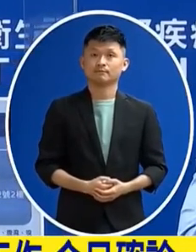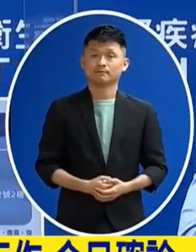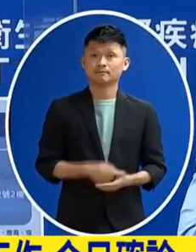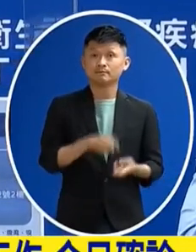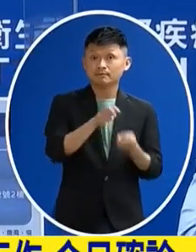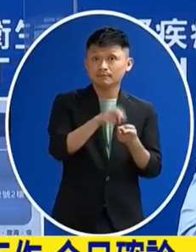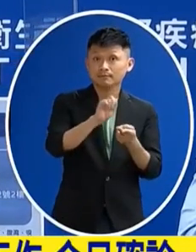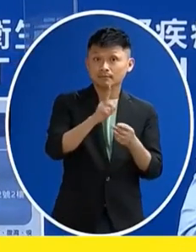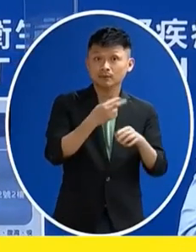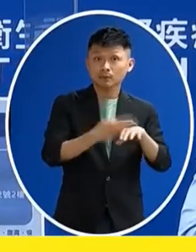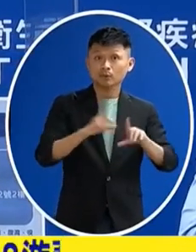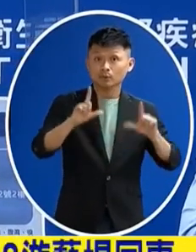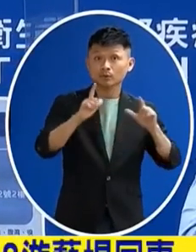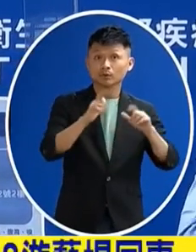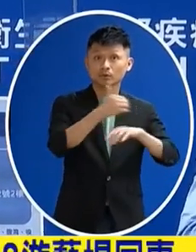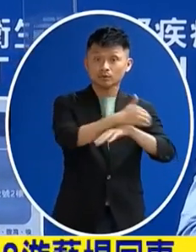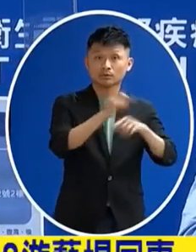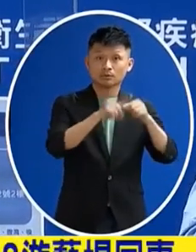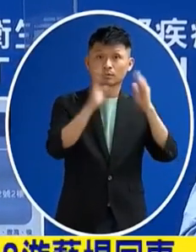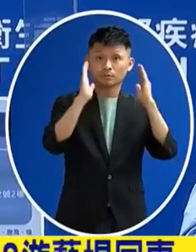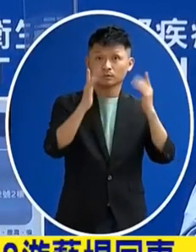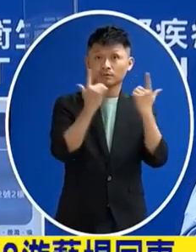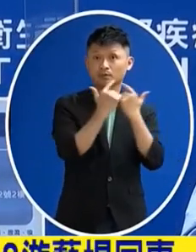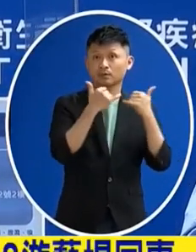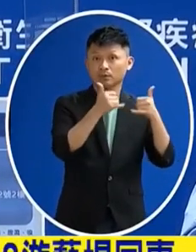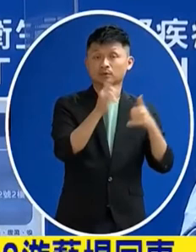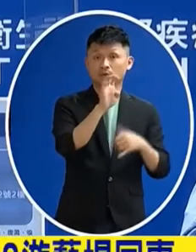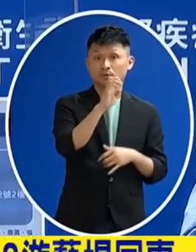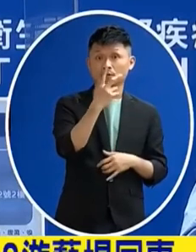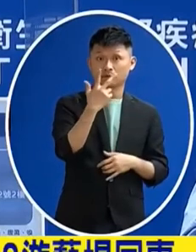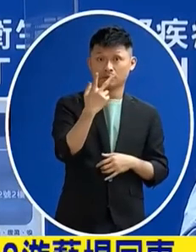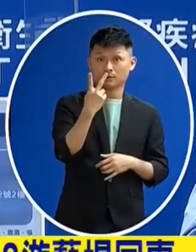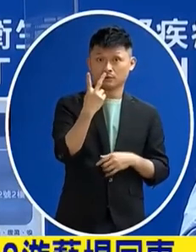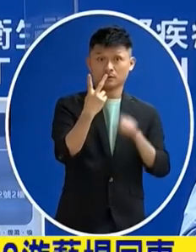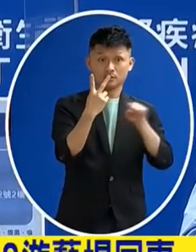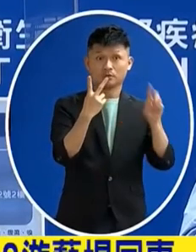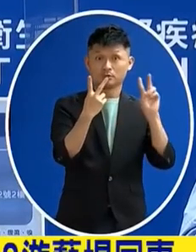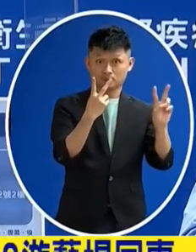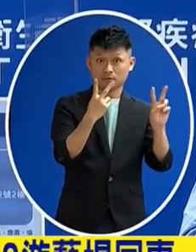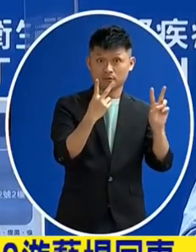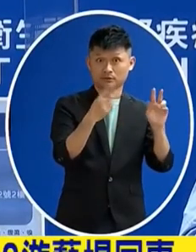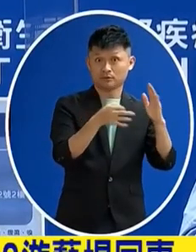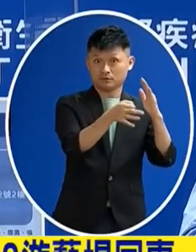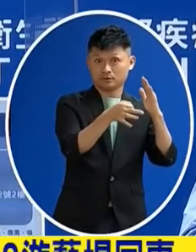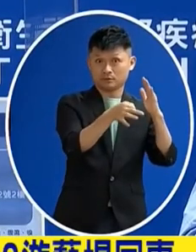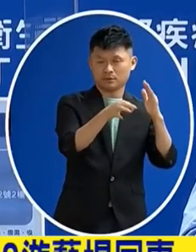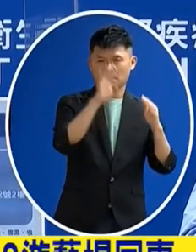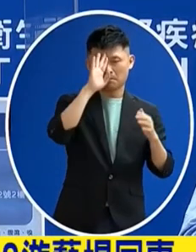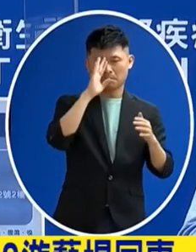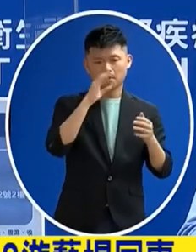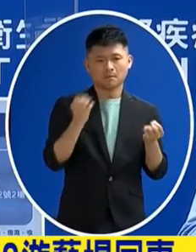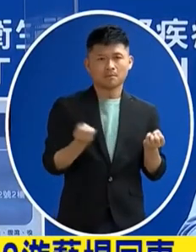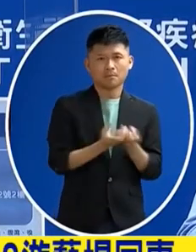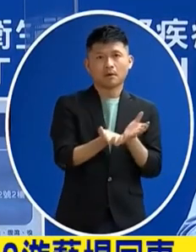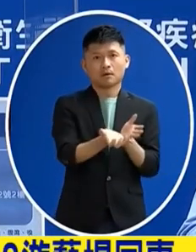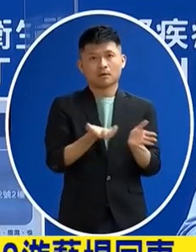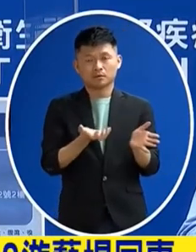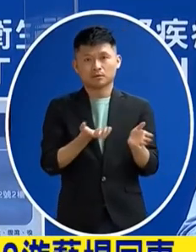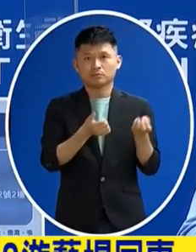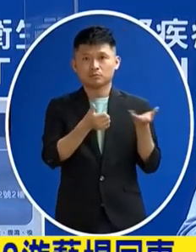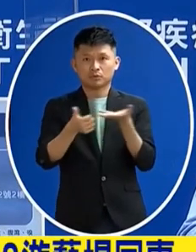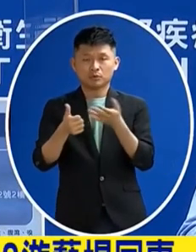那地址是宜兰县罗东镇中正北路42号至2。好，那基本上他在发病前可传染